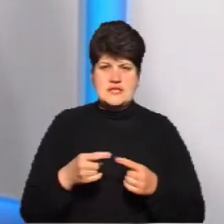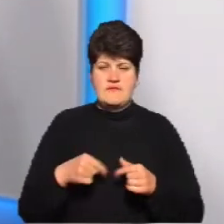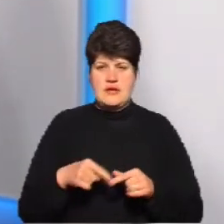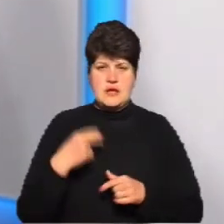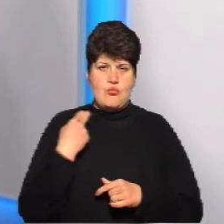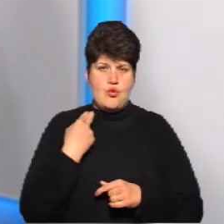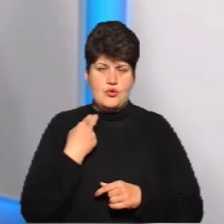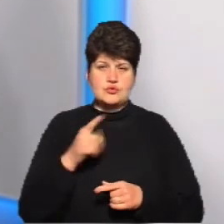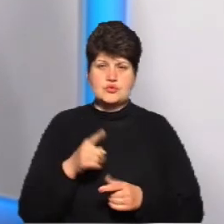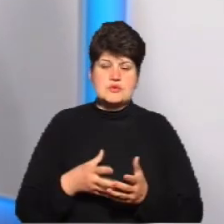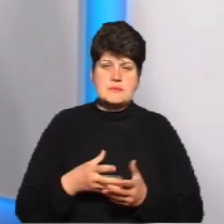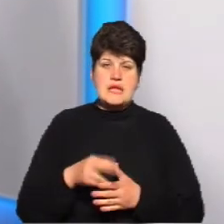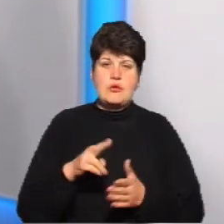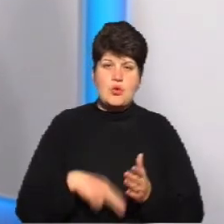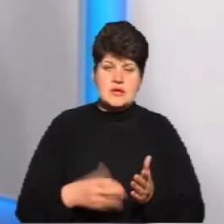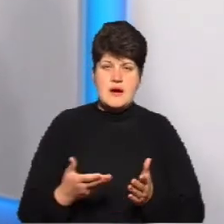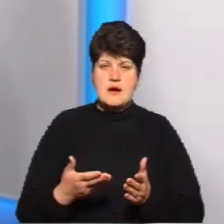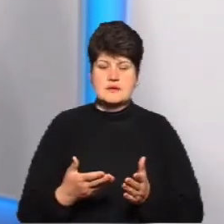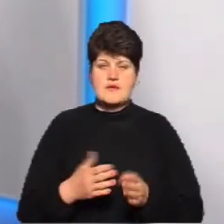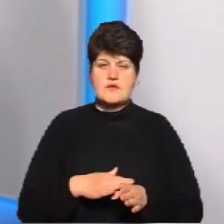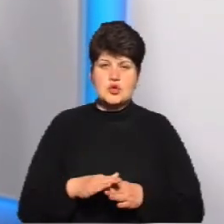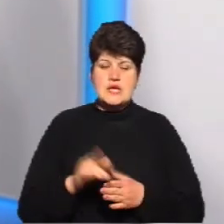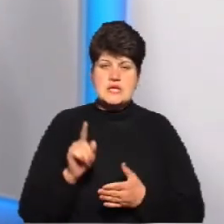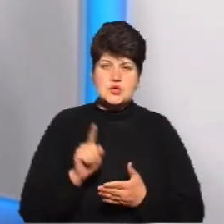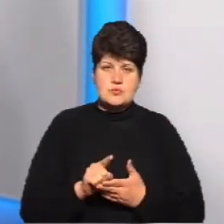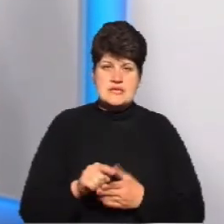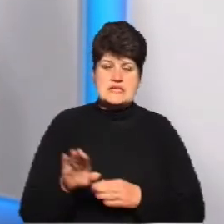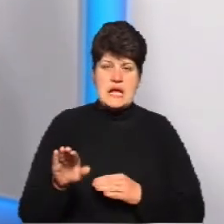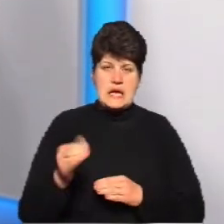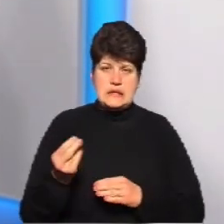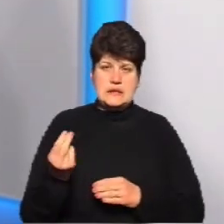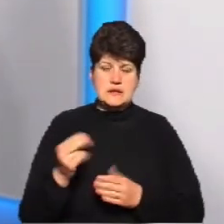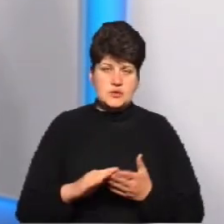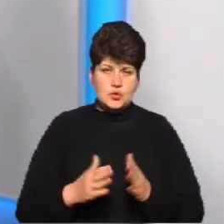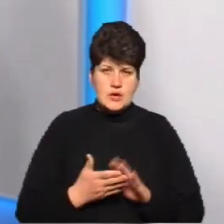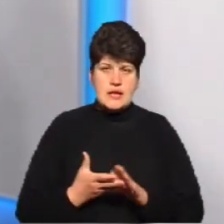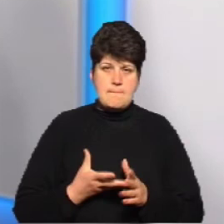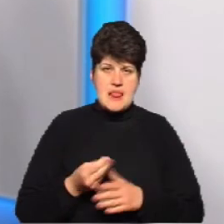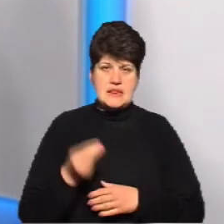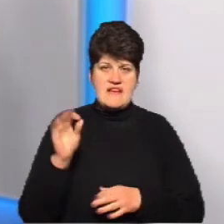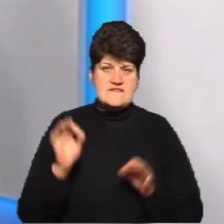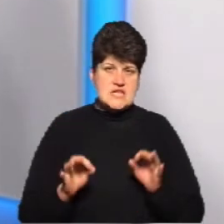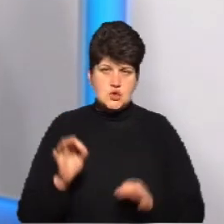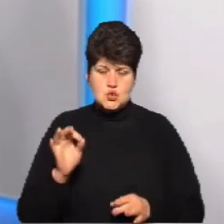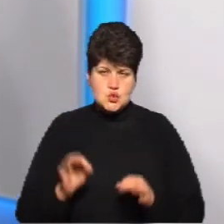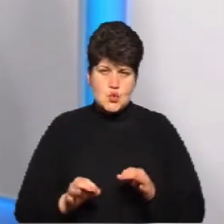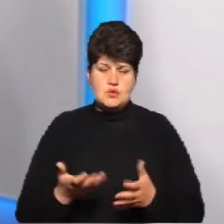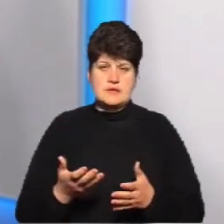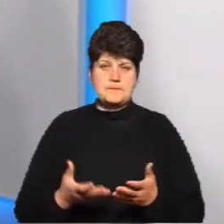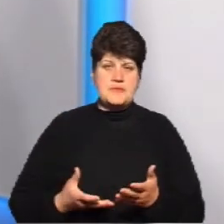сплати податків, виконання зобов'язань за кредитними договорами і сплати відсотків, за сплату